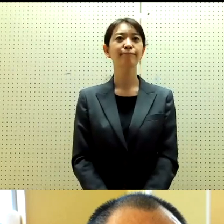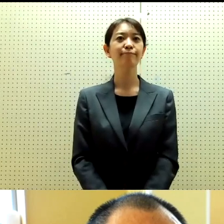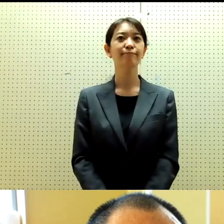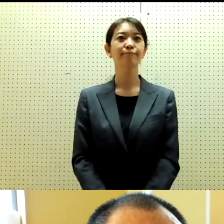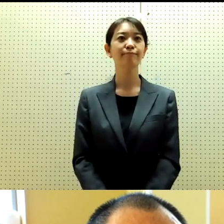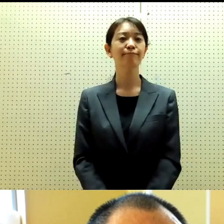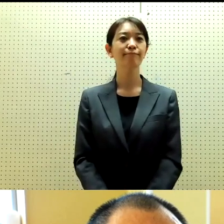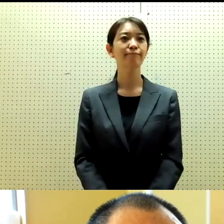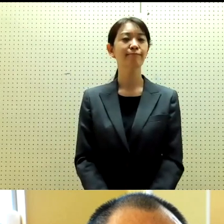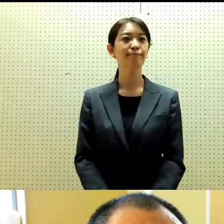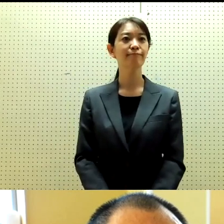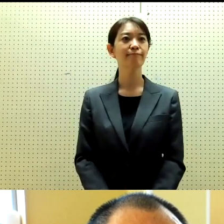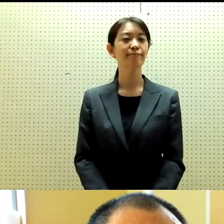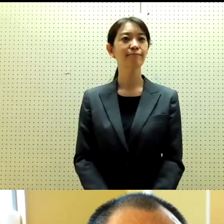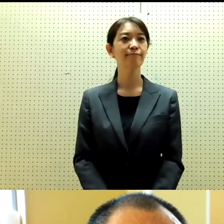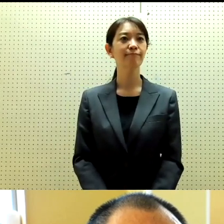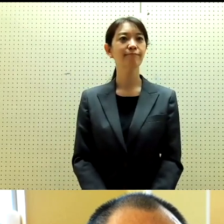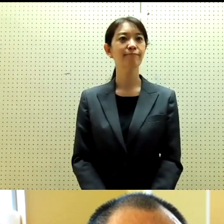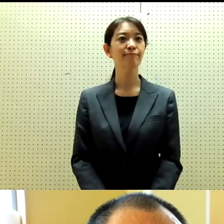そうですねあの